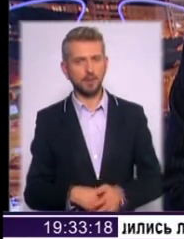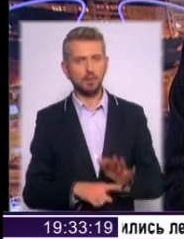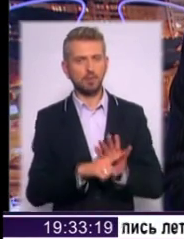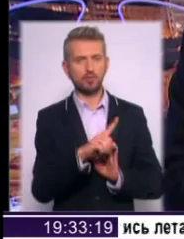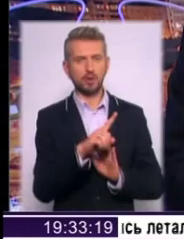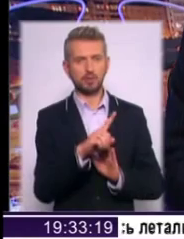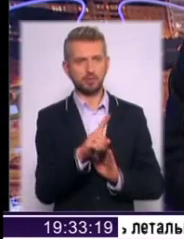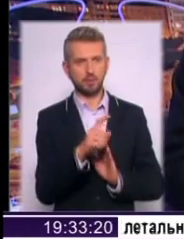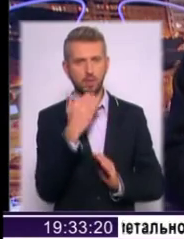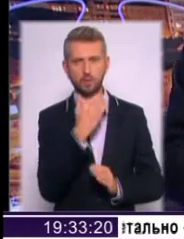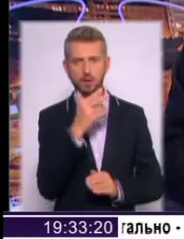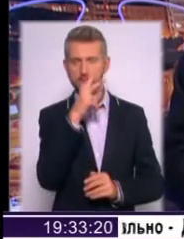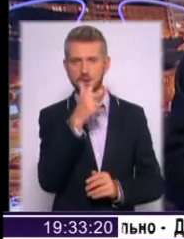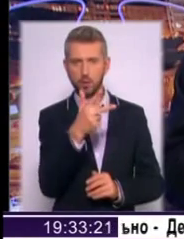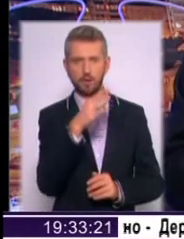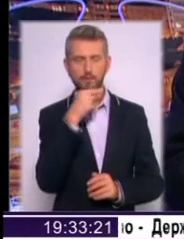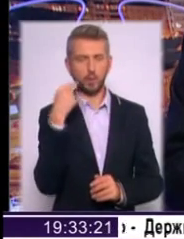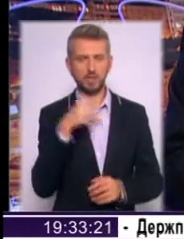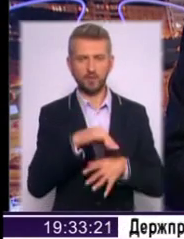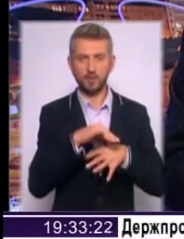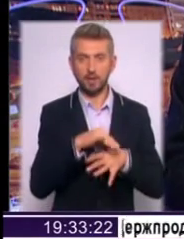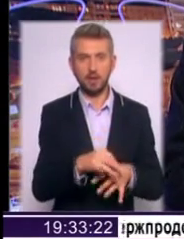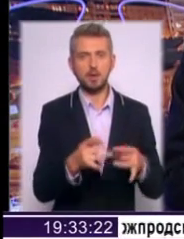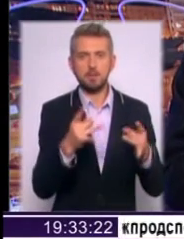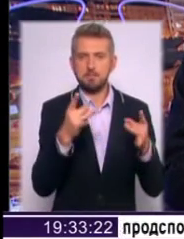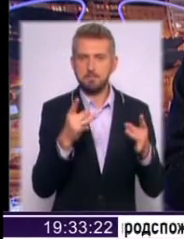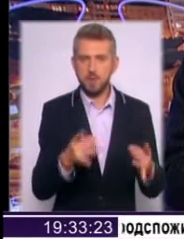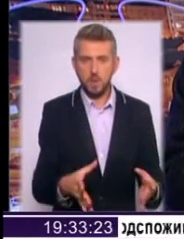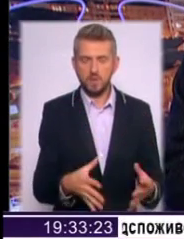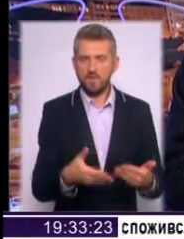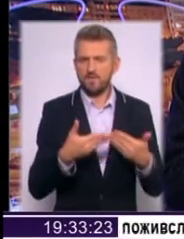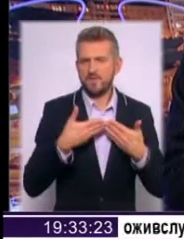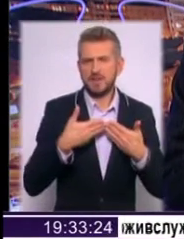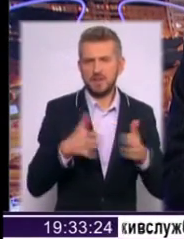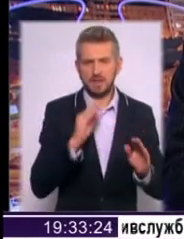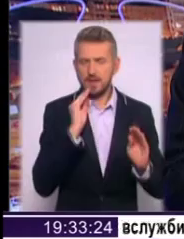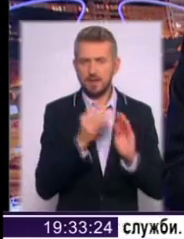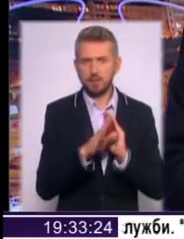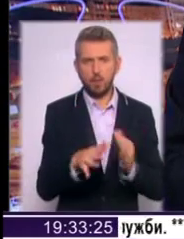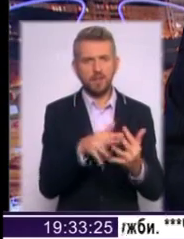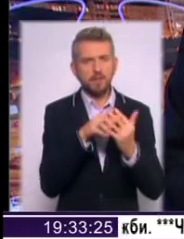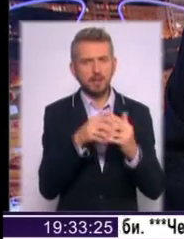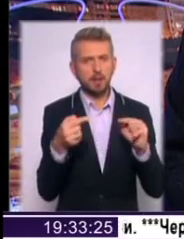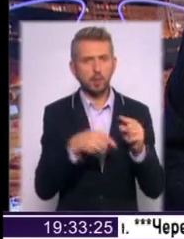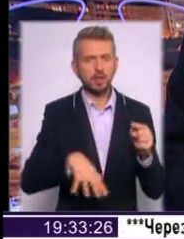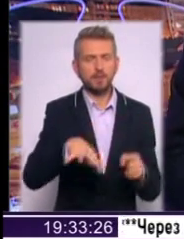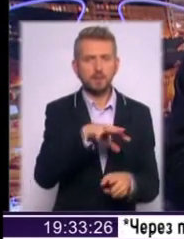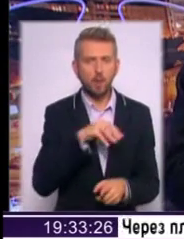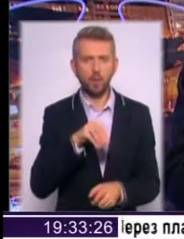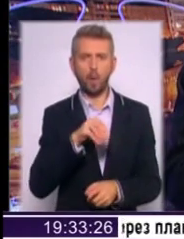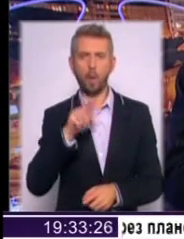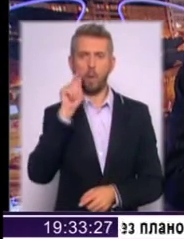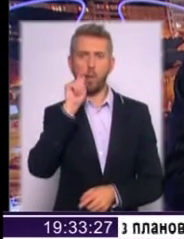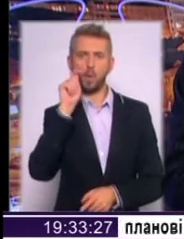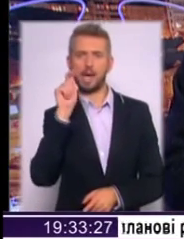1900, уже останні 3 роки в Росії ведеться просто відкрита, нічим не прихована війна проти всього українського. Угу.